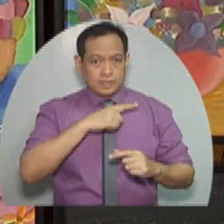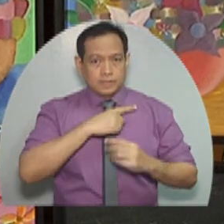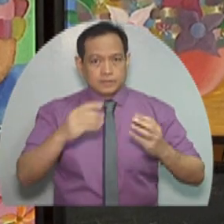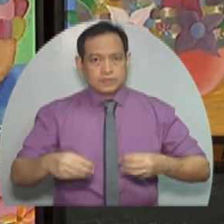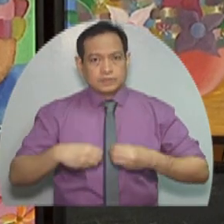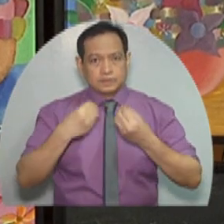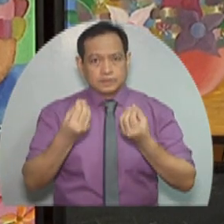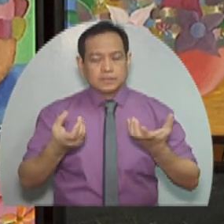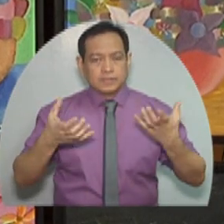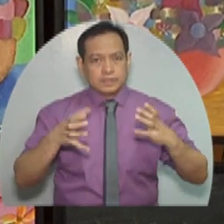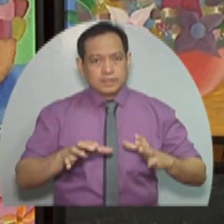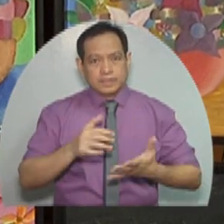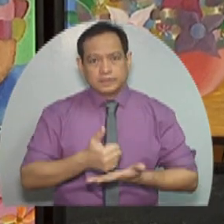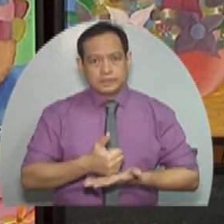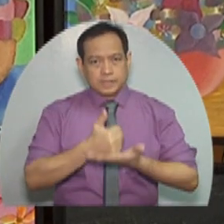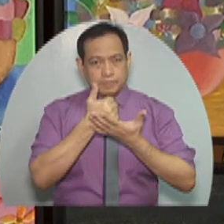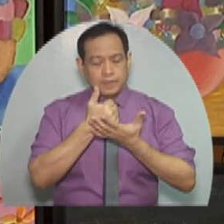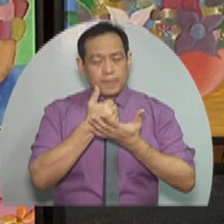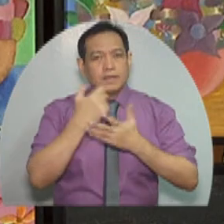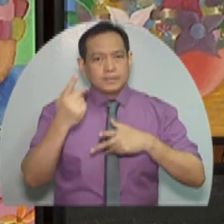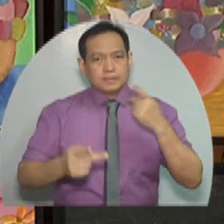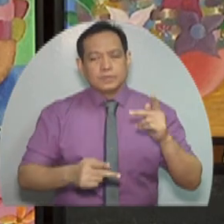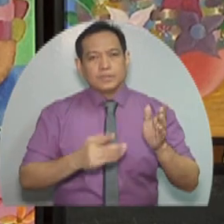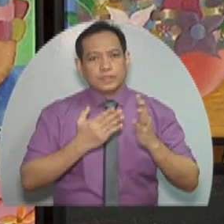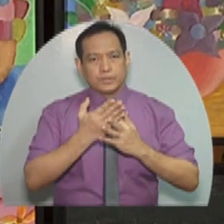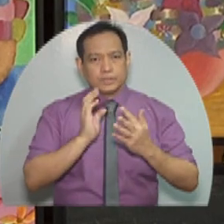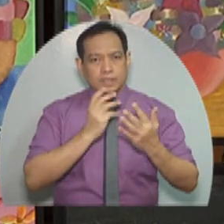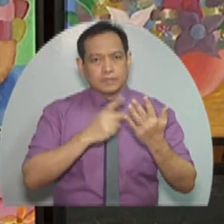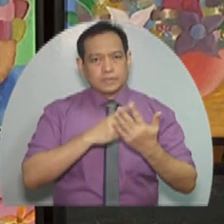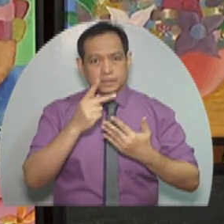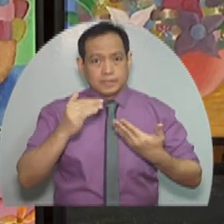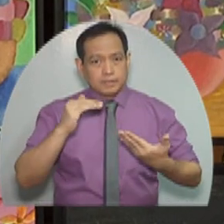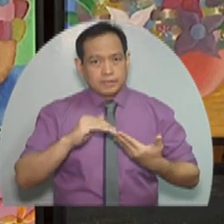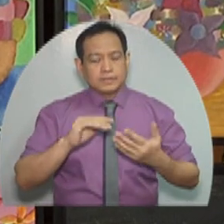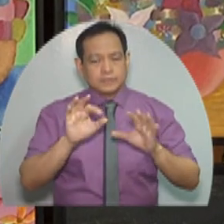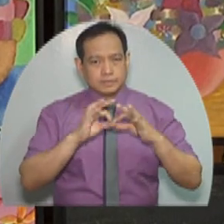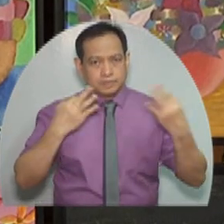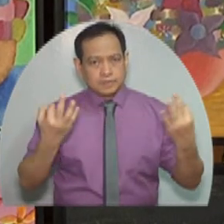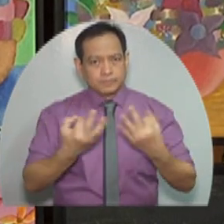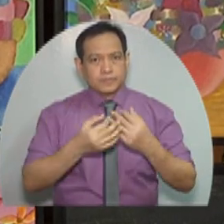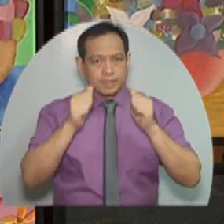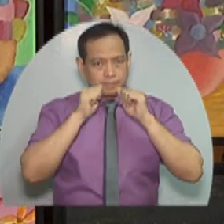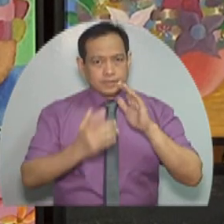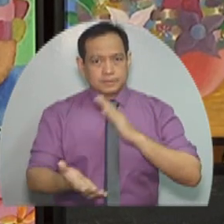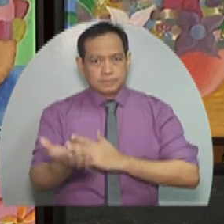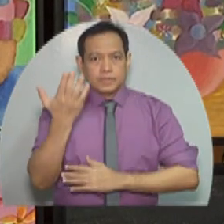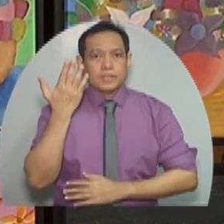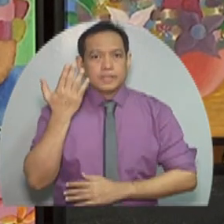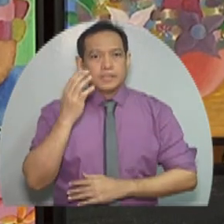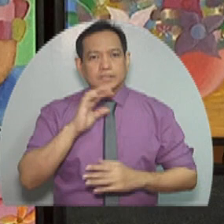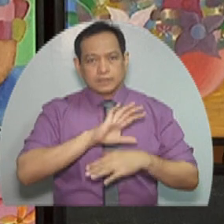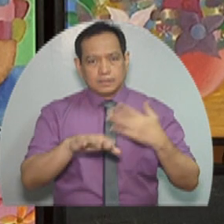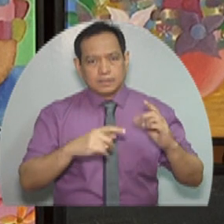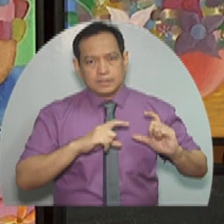mabigyan ng pagkakataon na makatulong sa pamamagitan nating programa sa mga pamilyang ito. Isang pinagpalang umaga sa